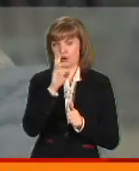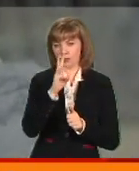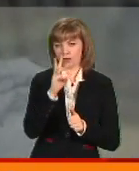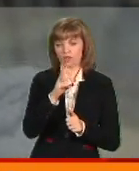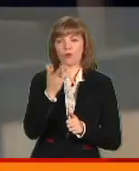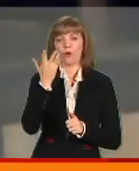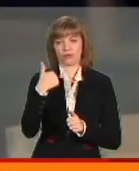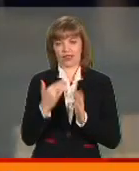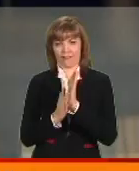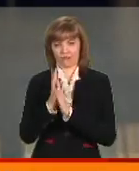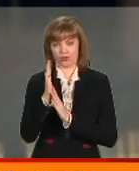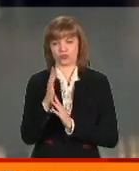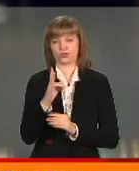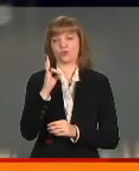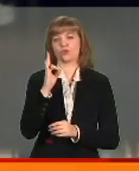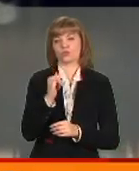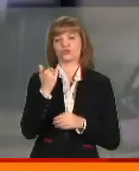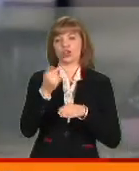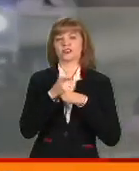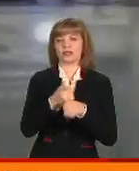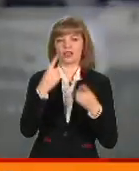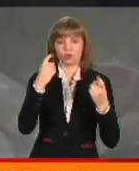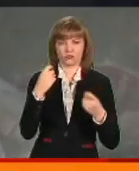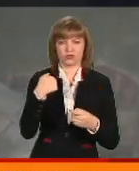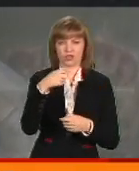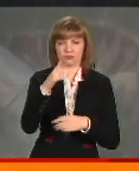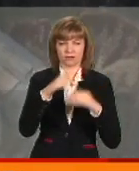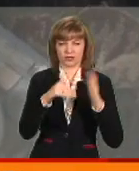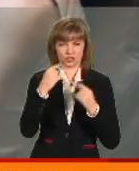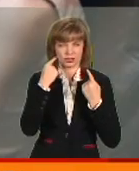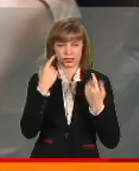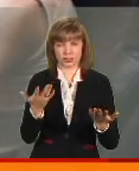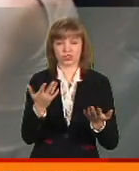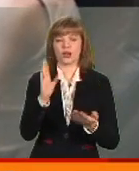когда вырасту. Сначала я громыхаю, я тебя практически не слышу.